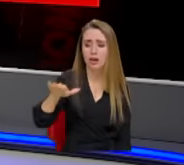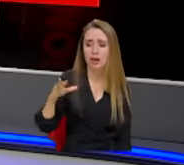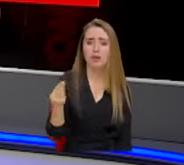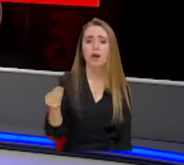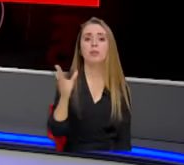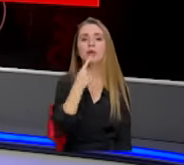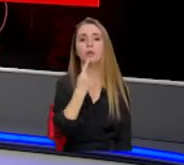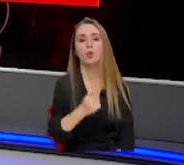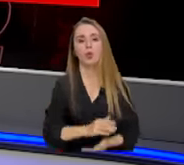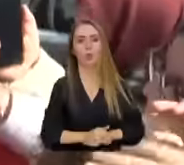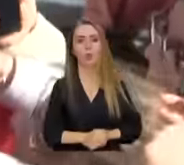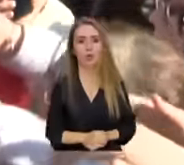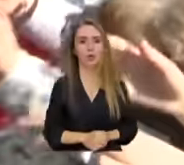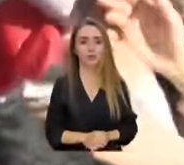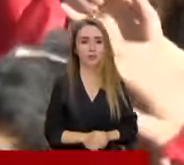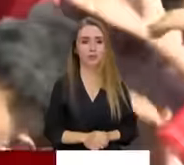dedi.